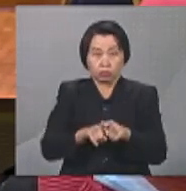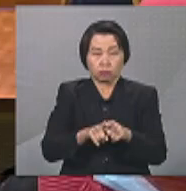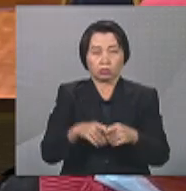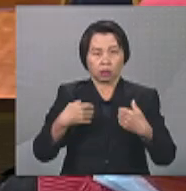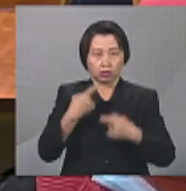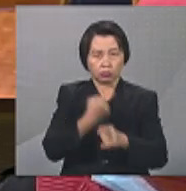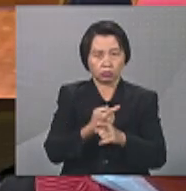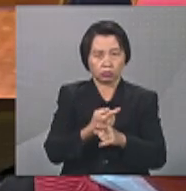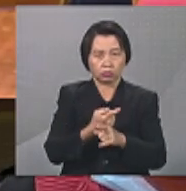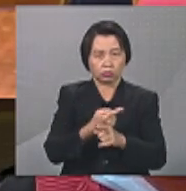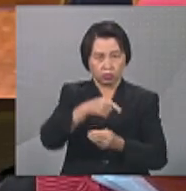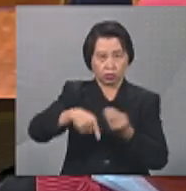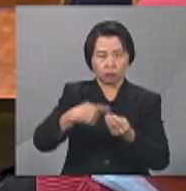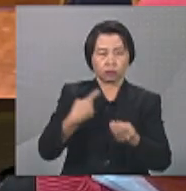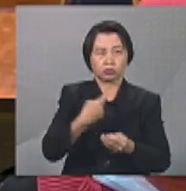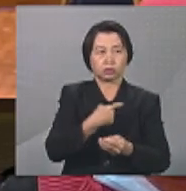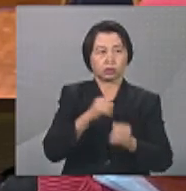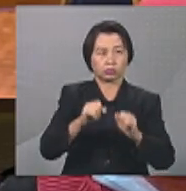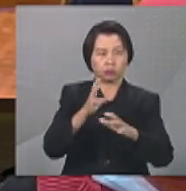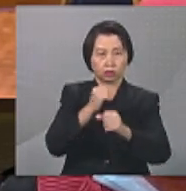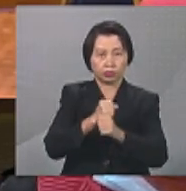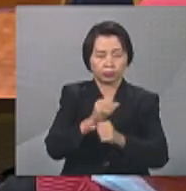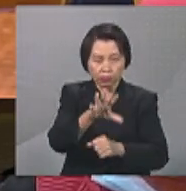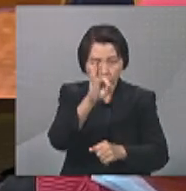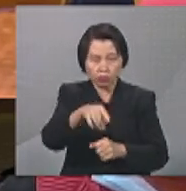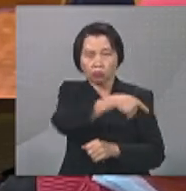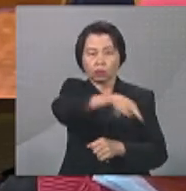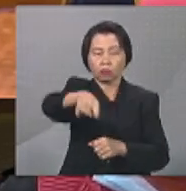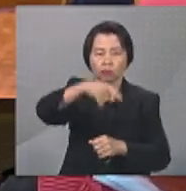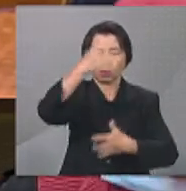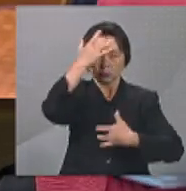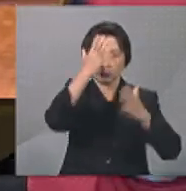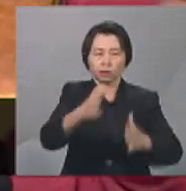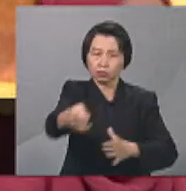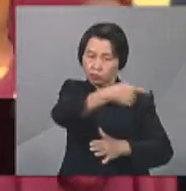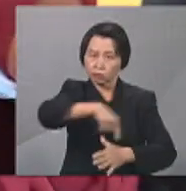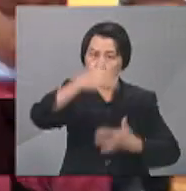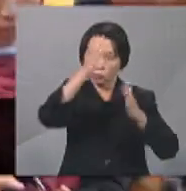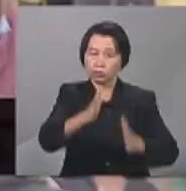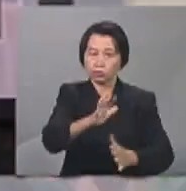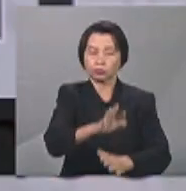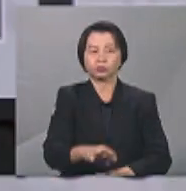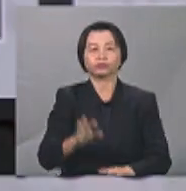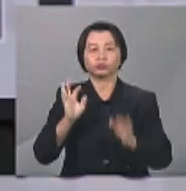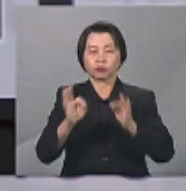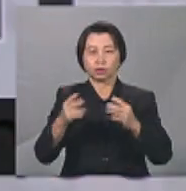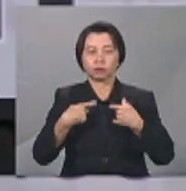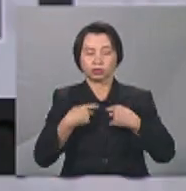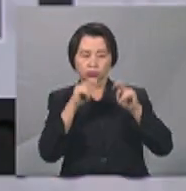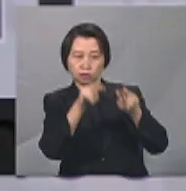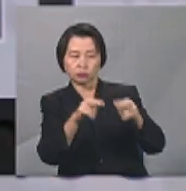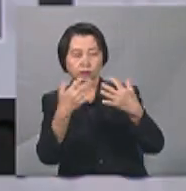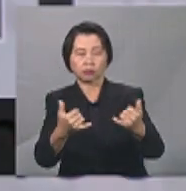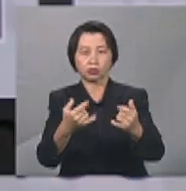tak such situation kita dapat dikesan dalam kalangan pesakit di negara ini? Thank you. So kalau kita lihat sekarang ni